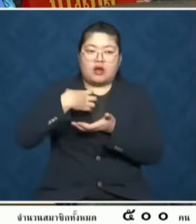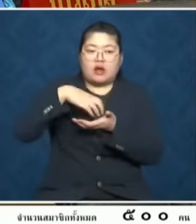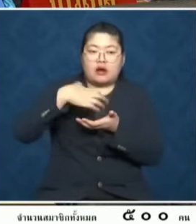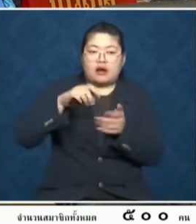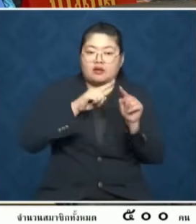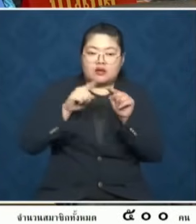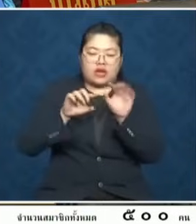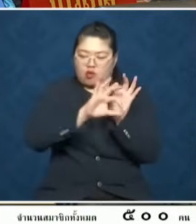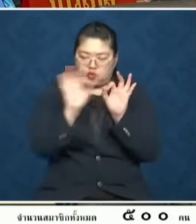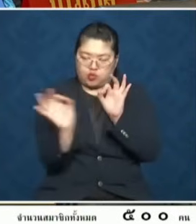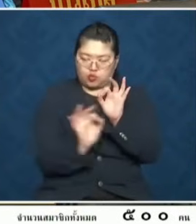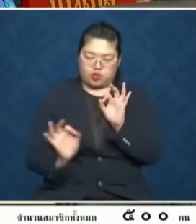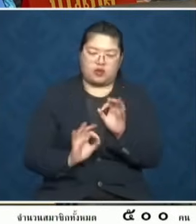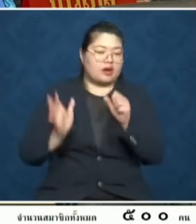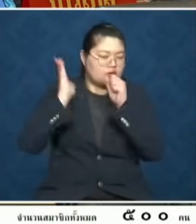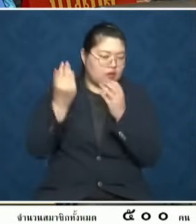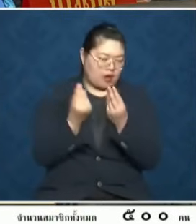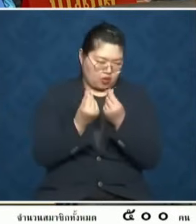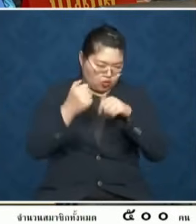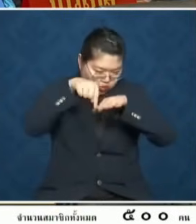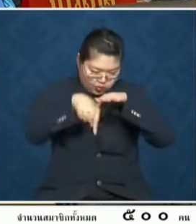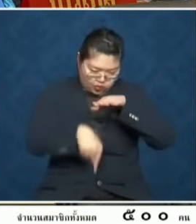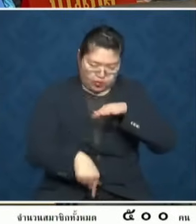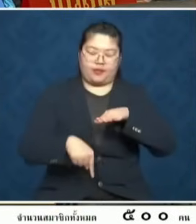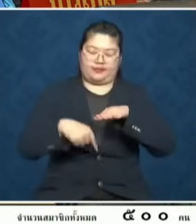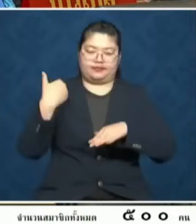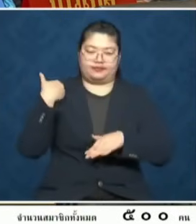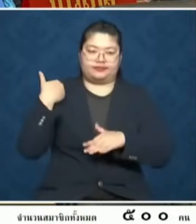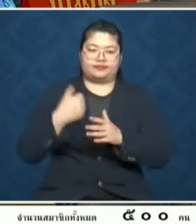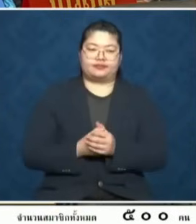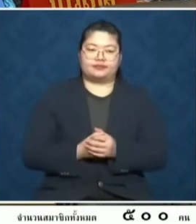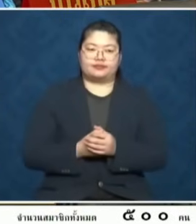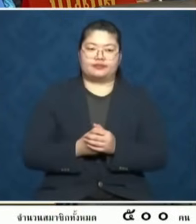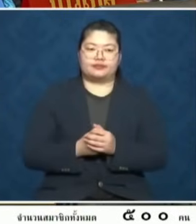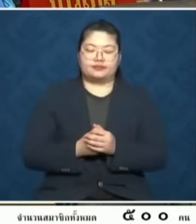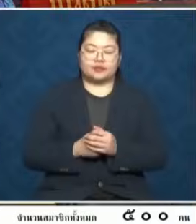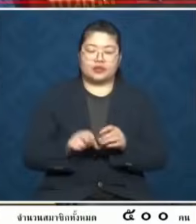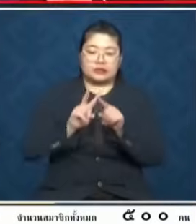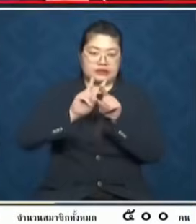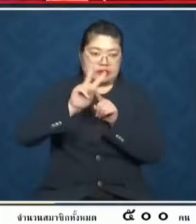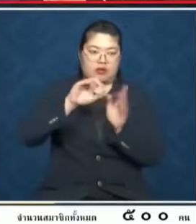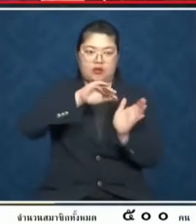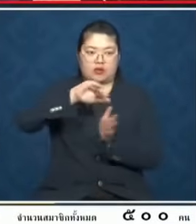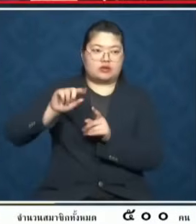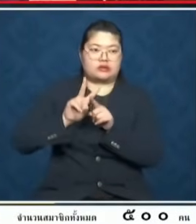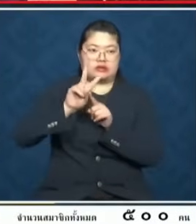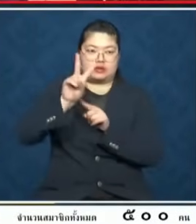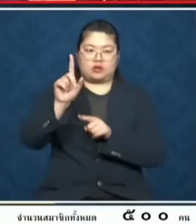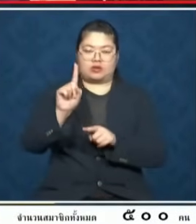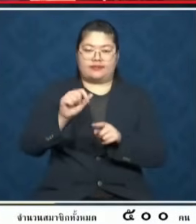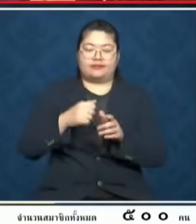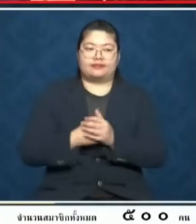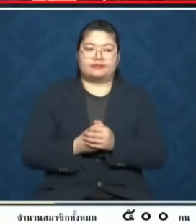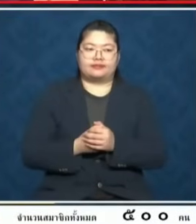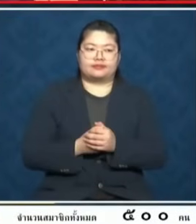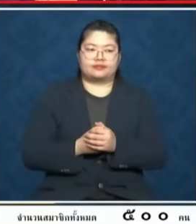สมบัติแล้วก็ช่วยอภิปรายลงรายละเอียดอีกครั้งค่ะไปต่อกันที่ขุมสมบัติที่ 2ค่ะขุมสมบัติจากการ